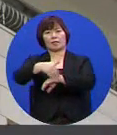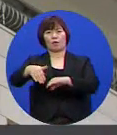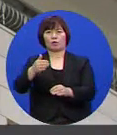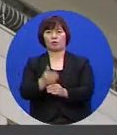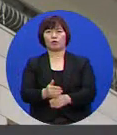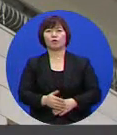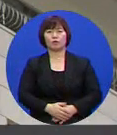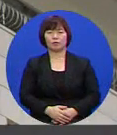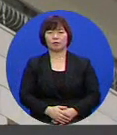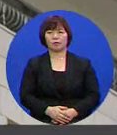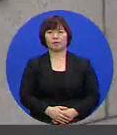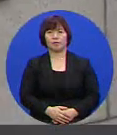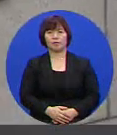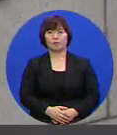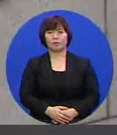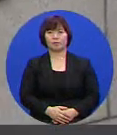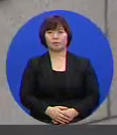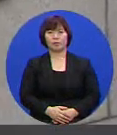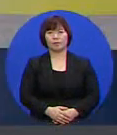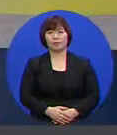했습니다.